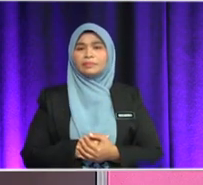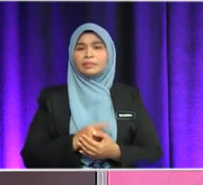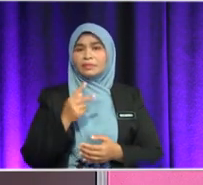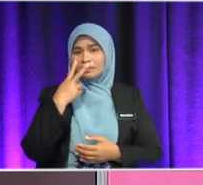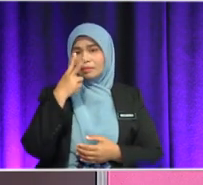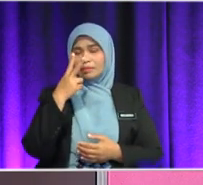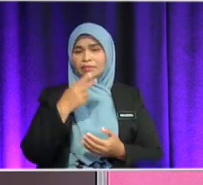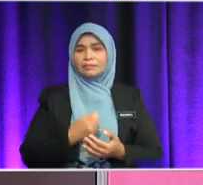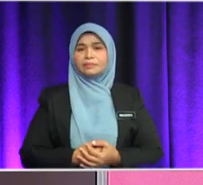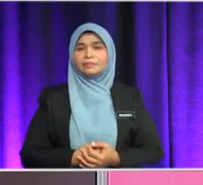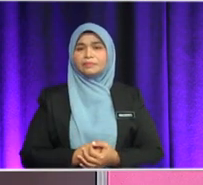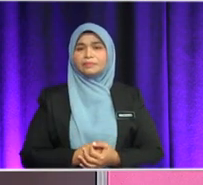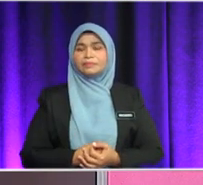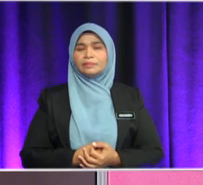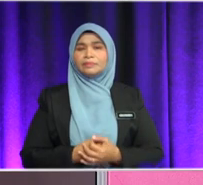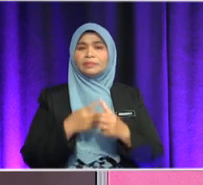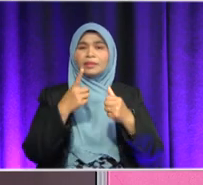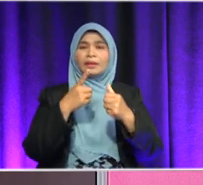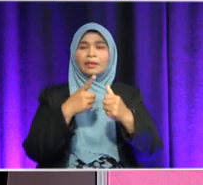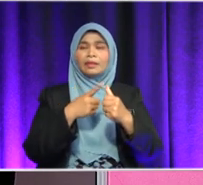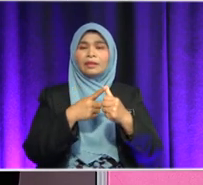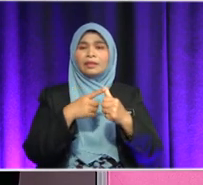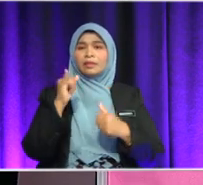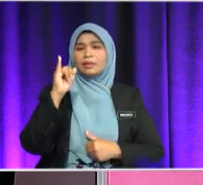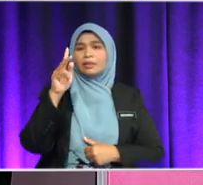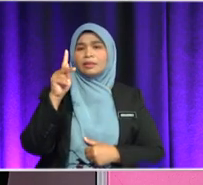persatu boleh Ustadz yang pertama